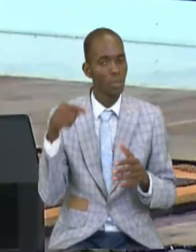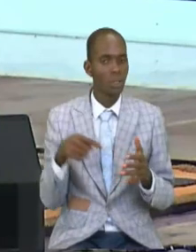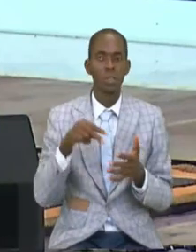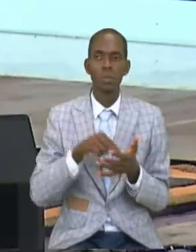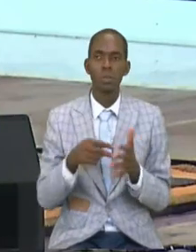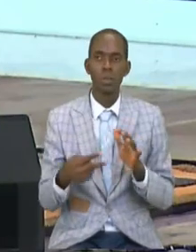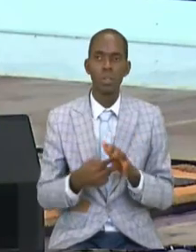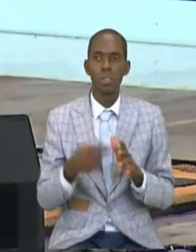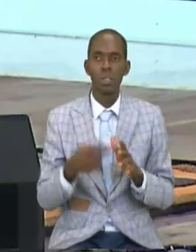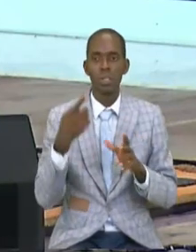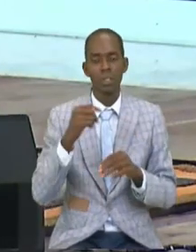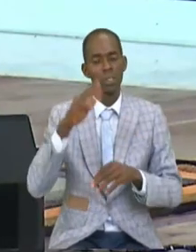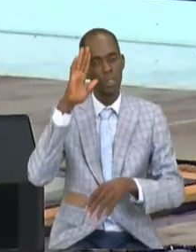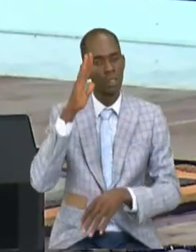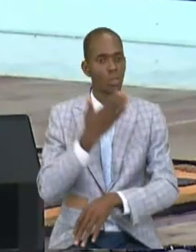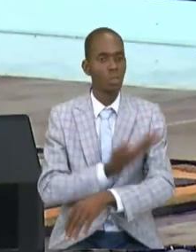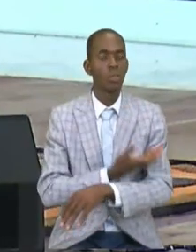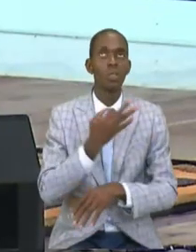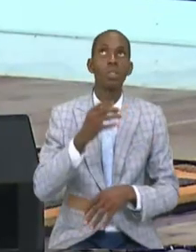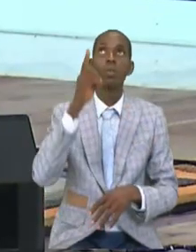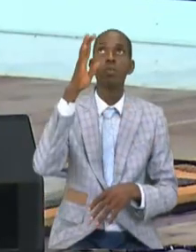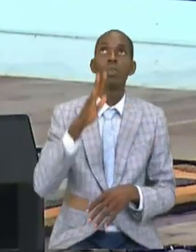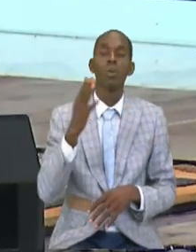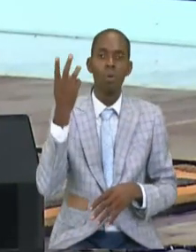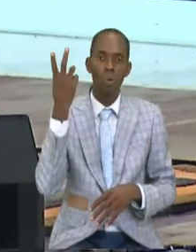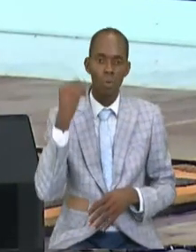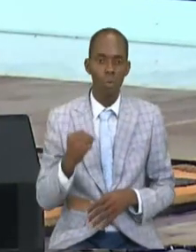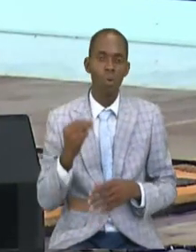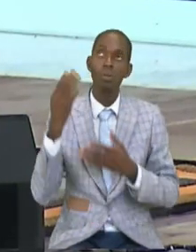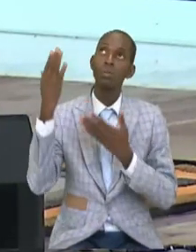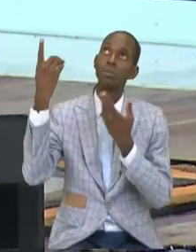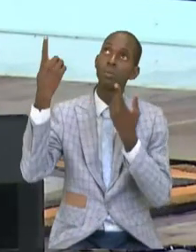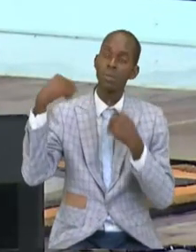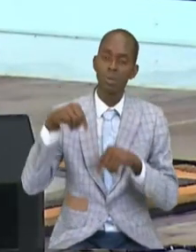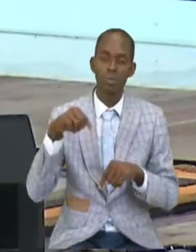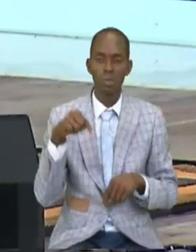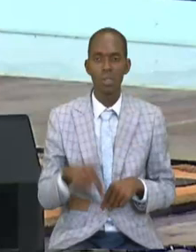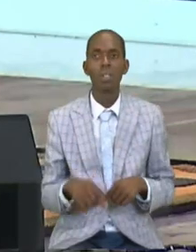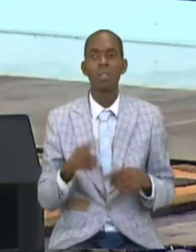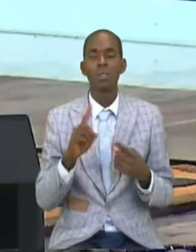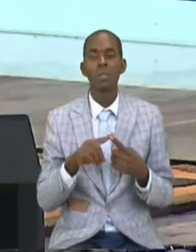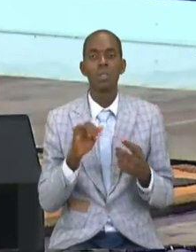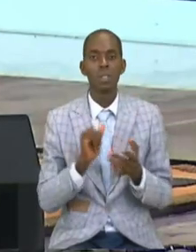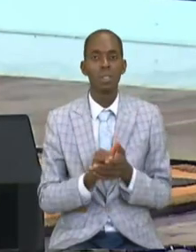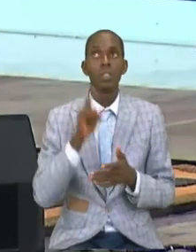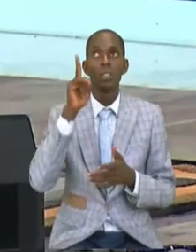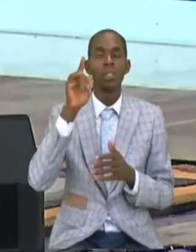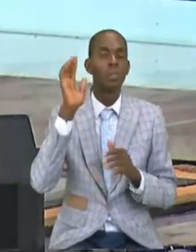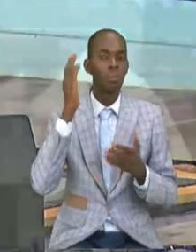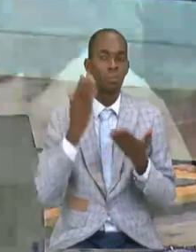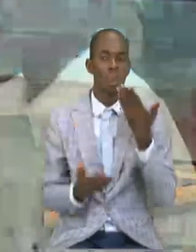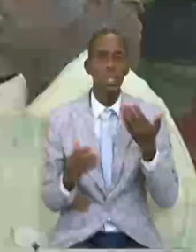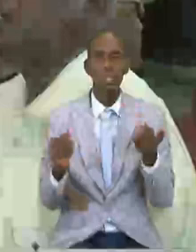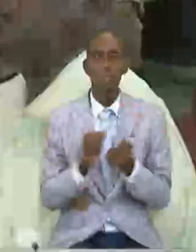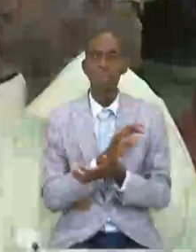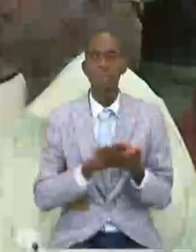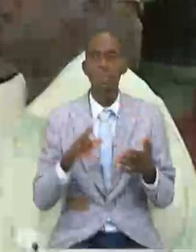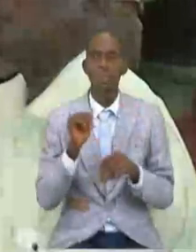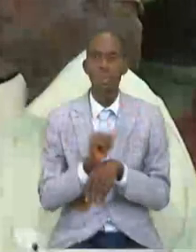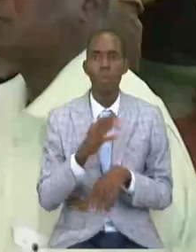parce que le Fils de Dieu a paru afin de détruire les œuvres